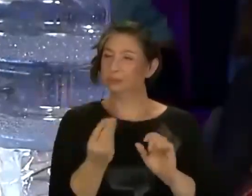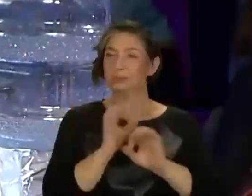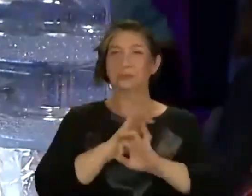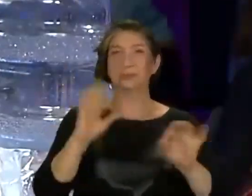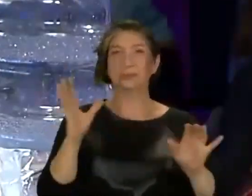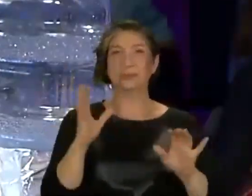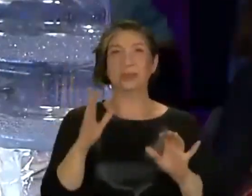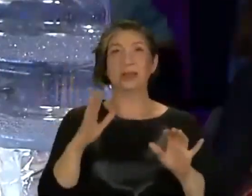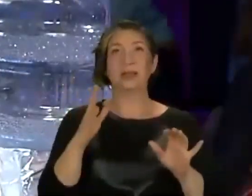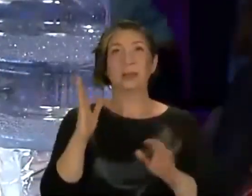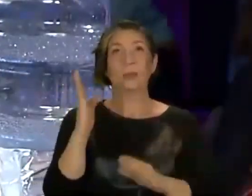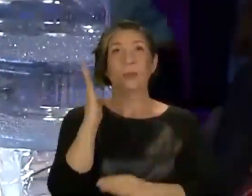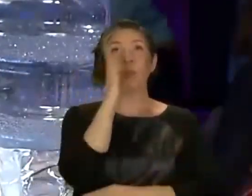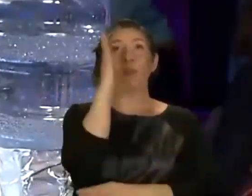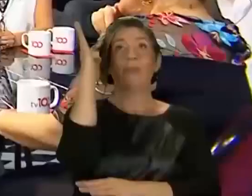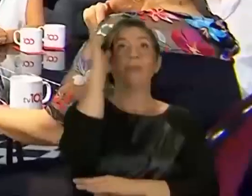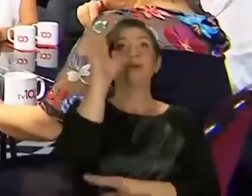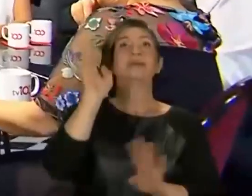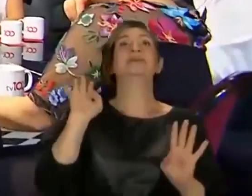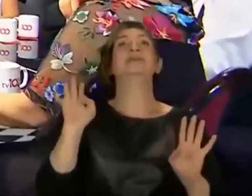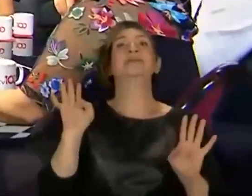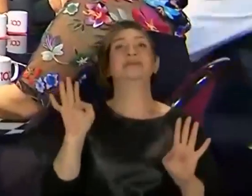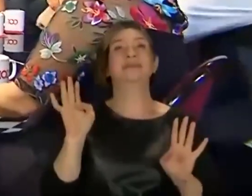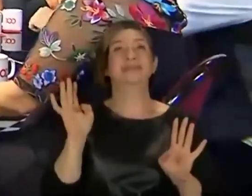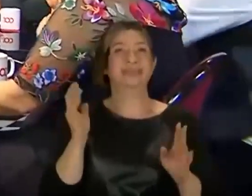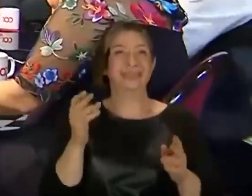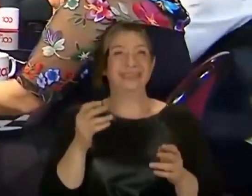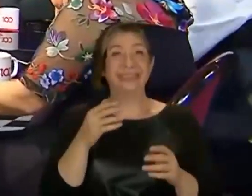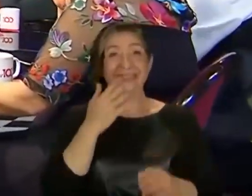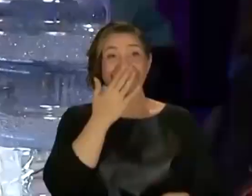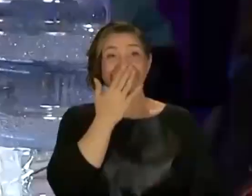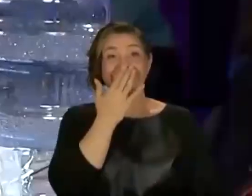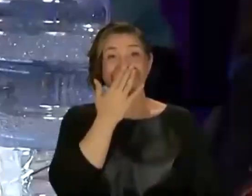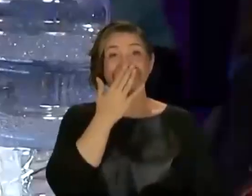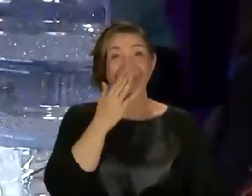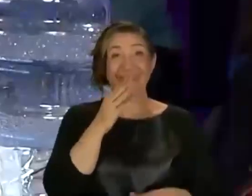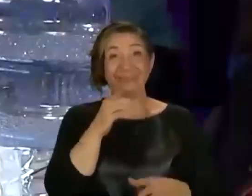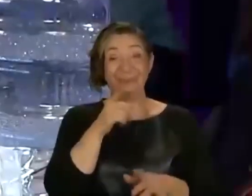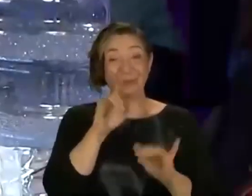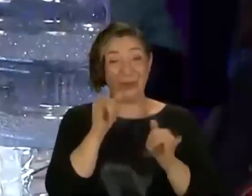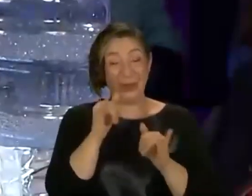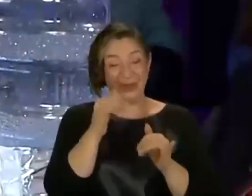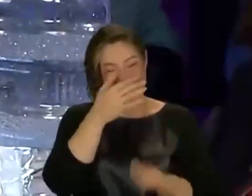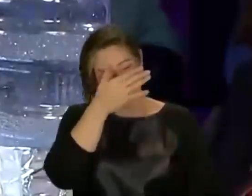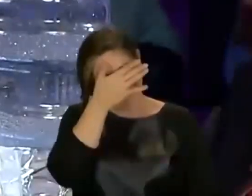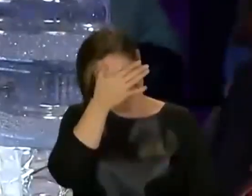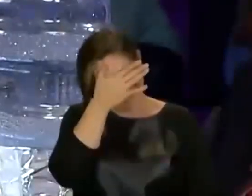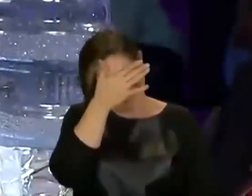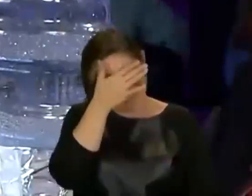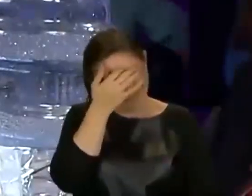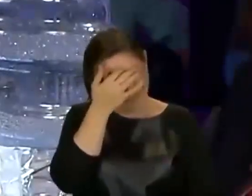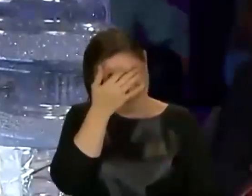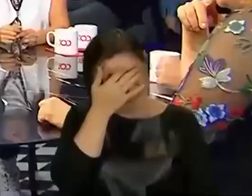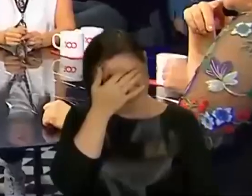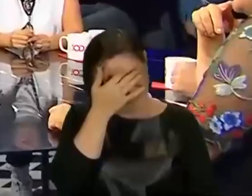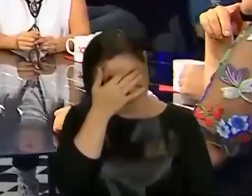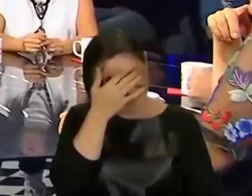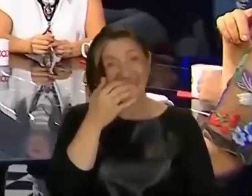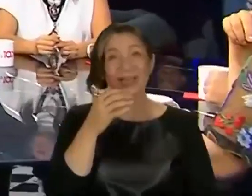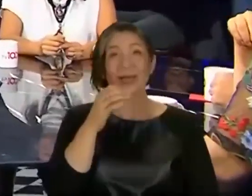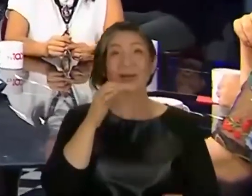de servi boyunda da değilsiniz. Yani, servi boyunum hani, değil miyim? Değilsiniz yani bu kilolar, kaloriler nereye